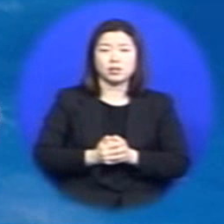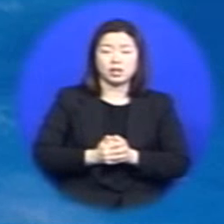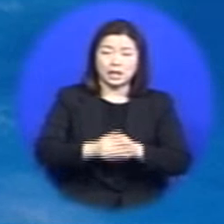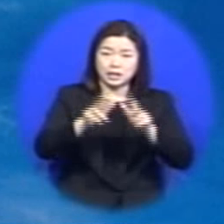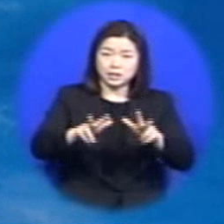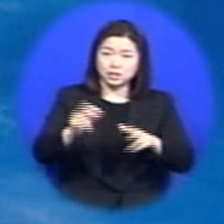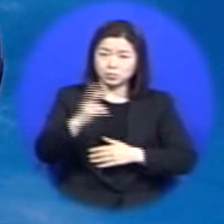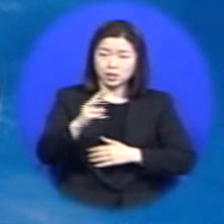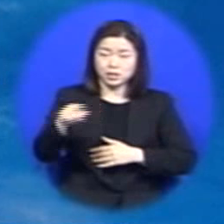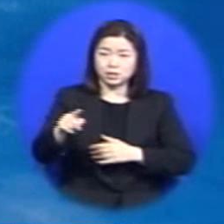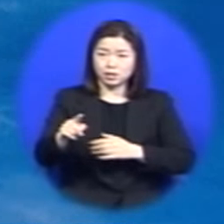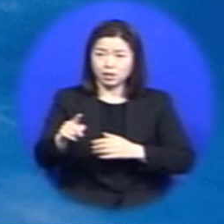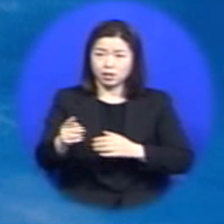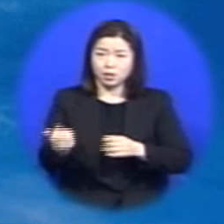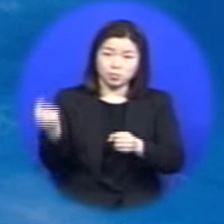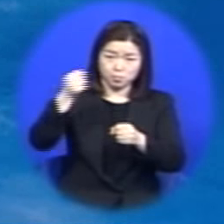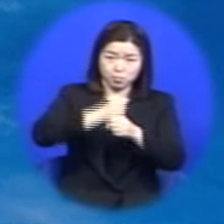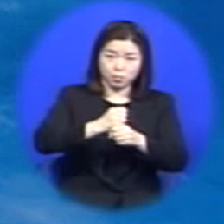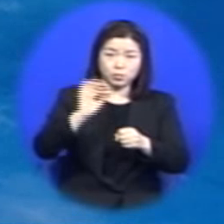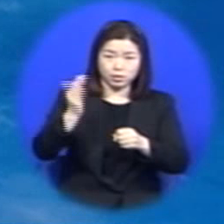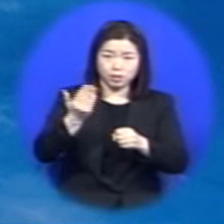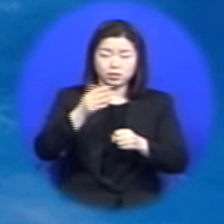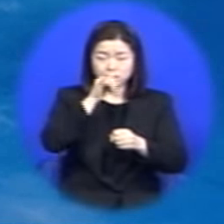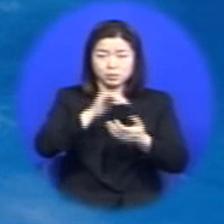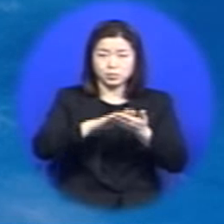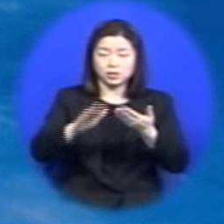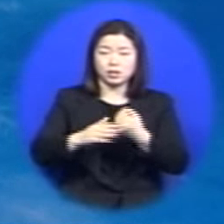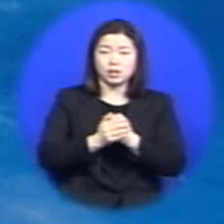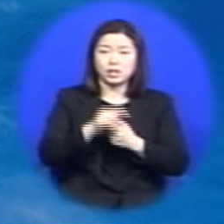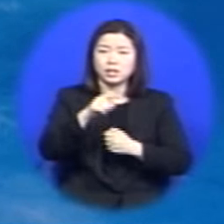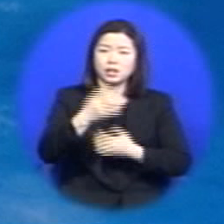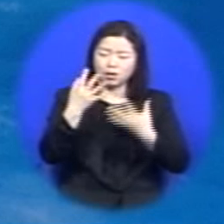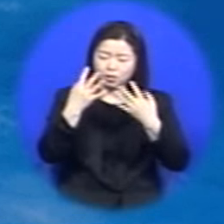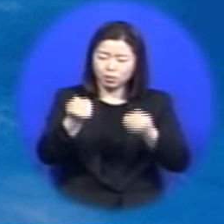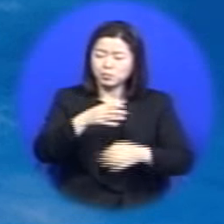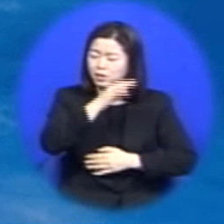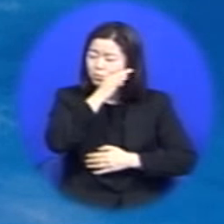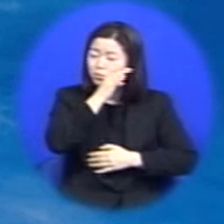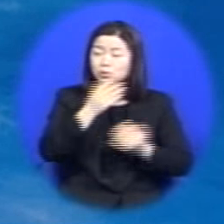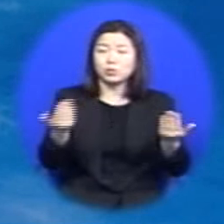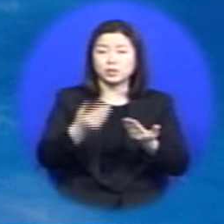지금은 다시 그것이 복권이 됐지만 이게 얼마나 부끄러운 일입니까?